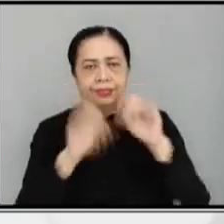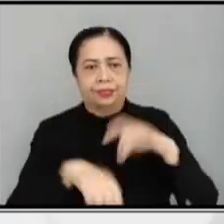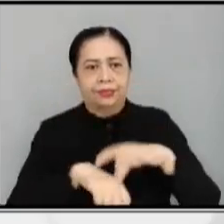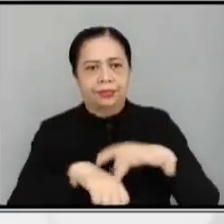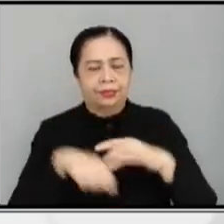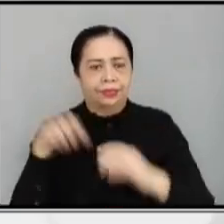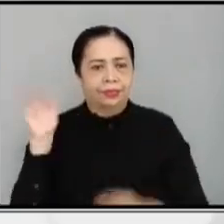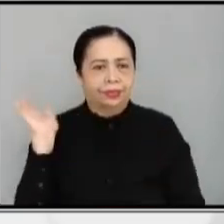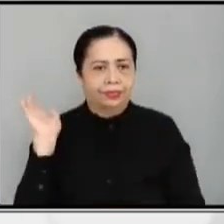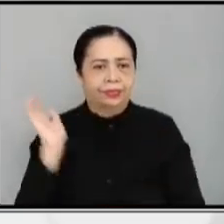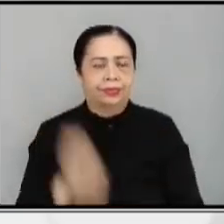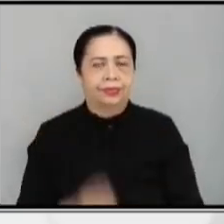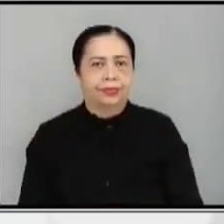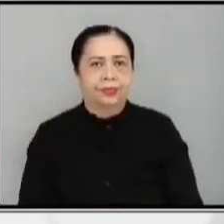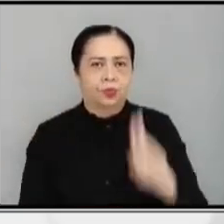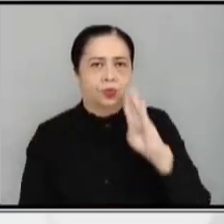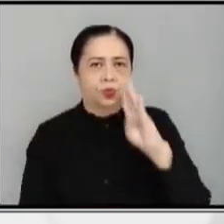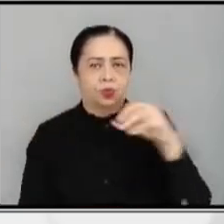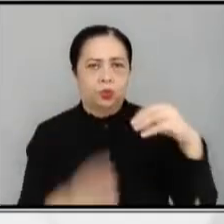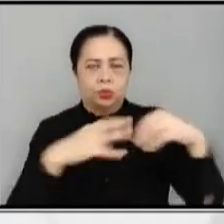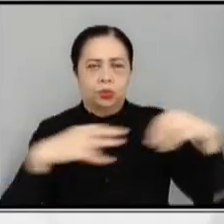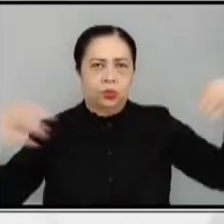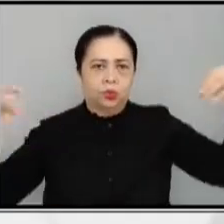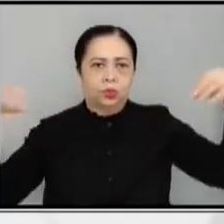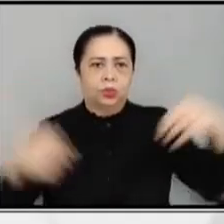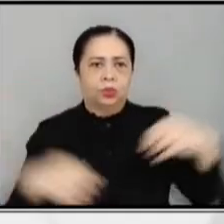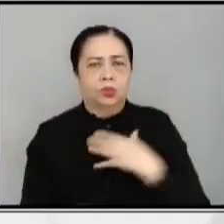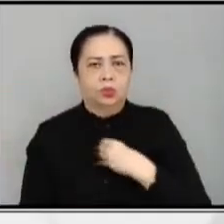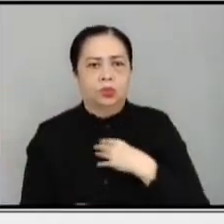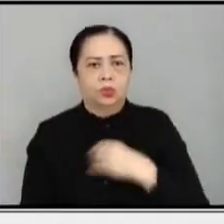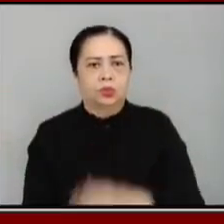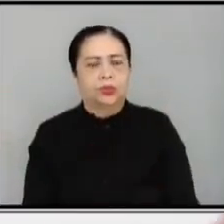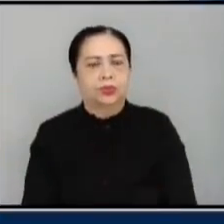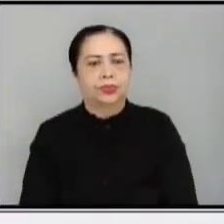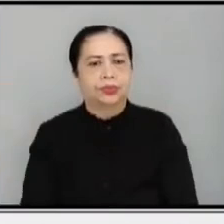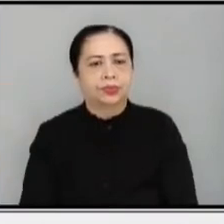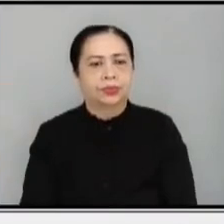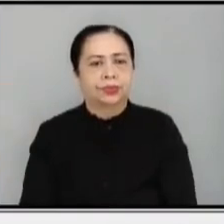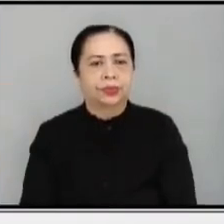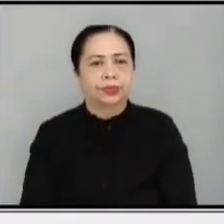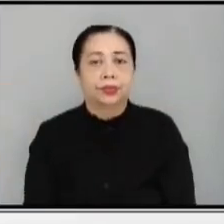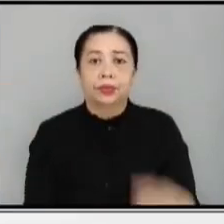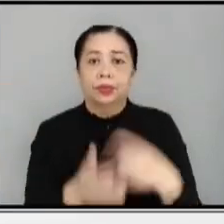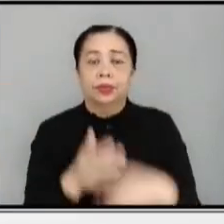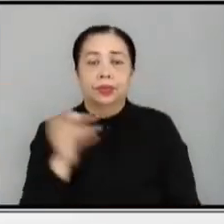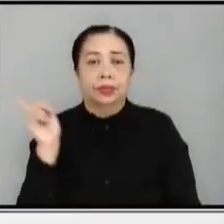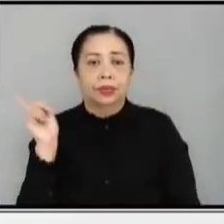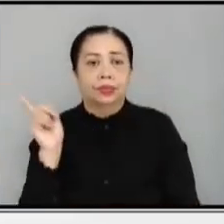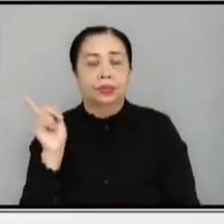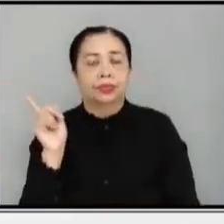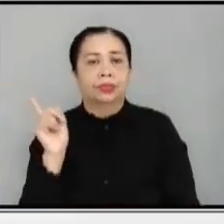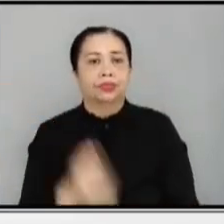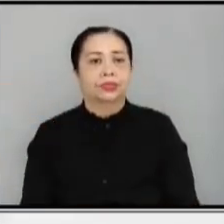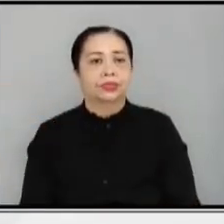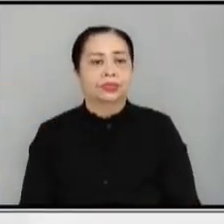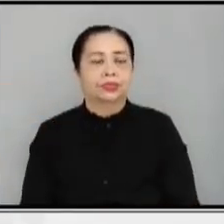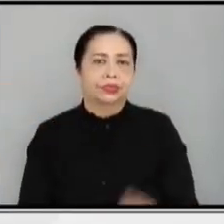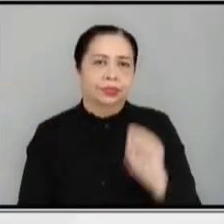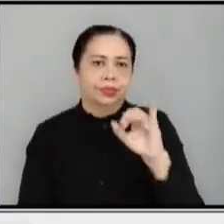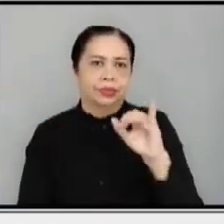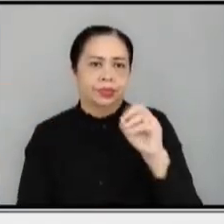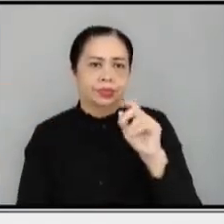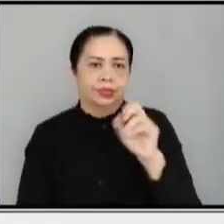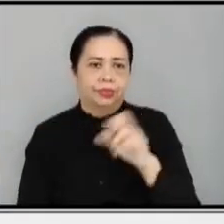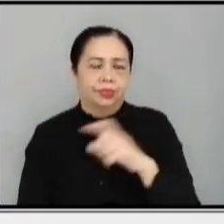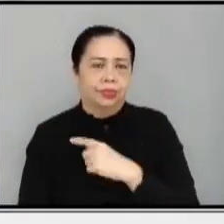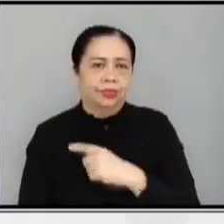pesos per kilo at ang upo naman ay 15 pesos per kilo. Ang presyo naman ng highland vegetables tulad ng sayote,